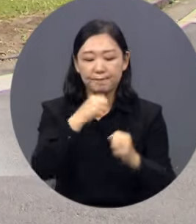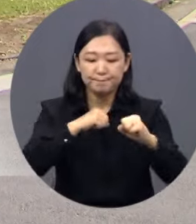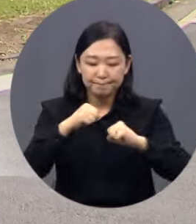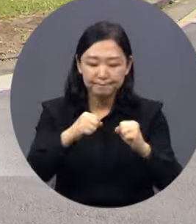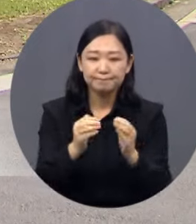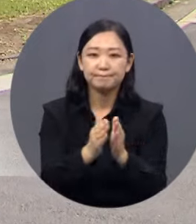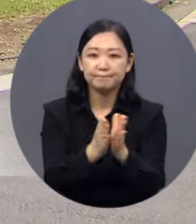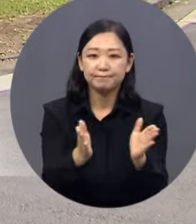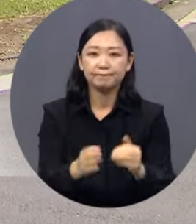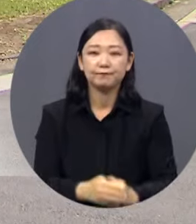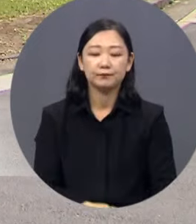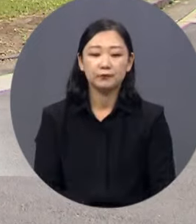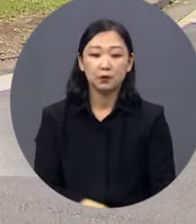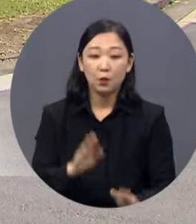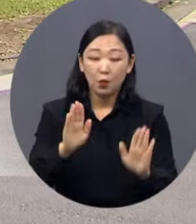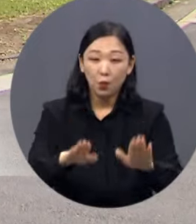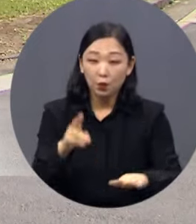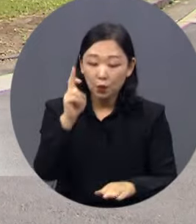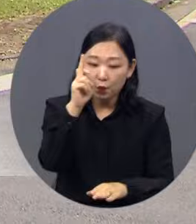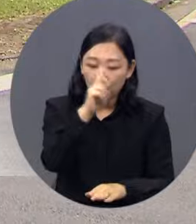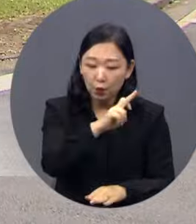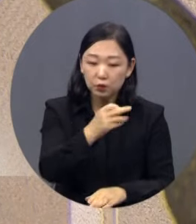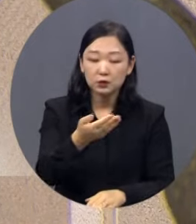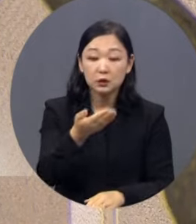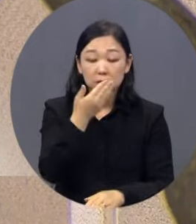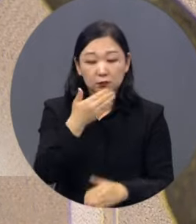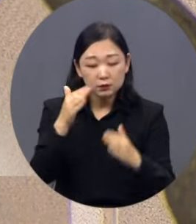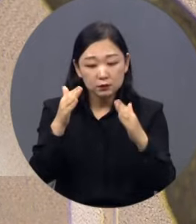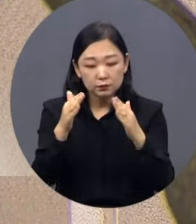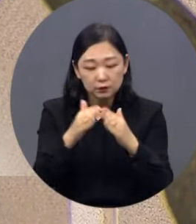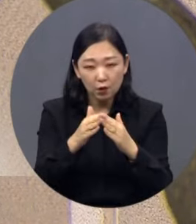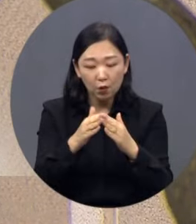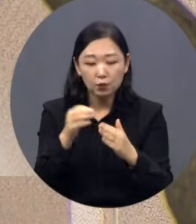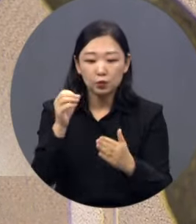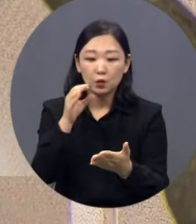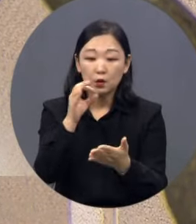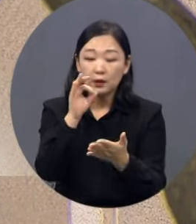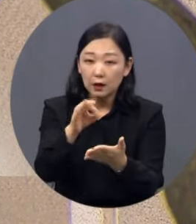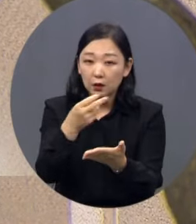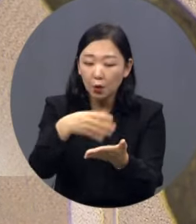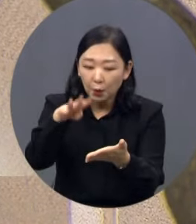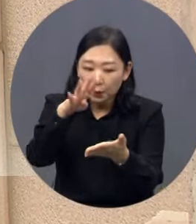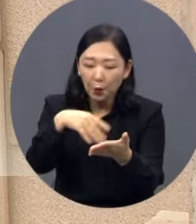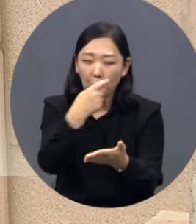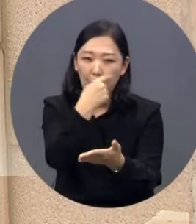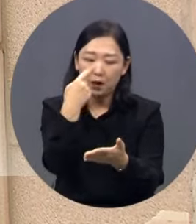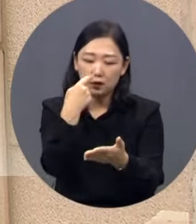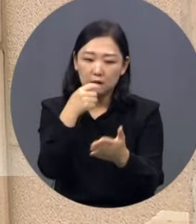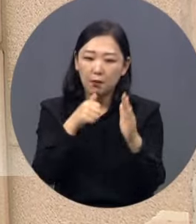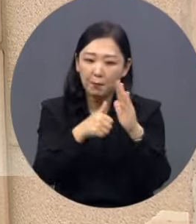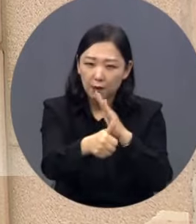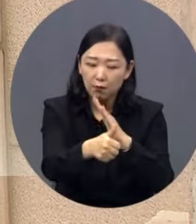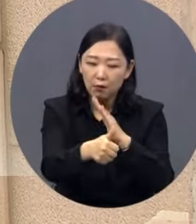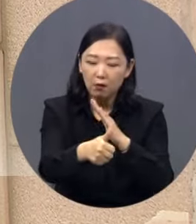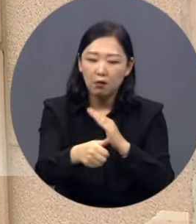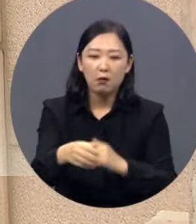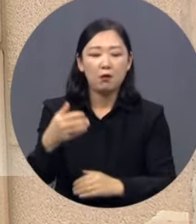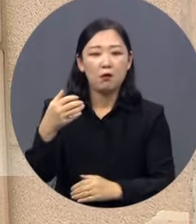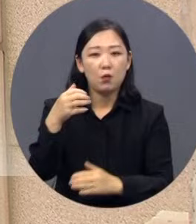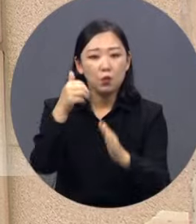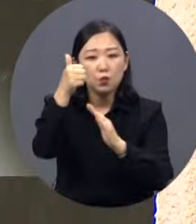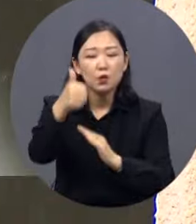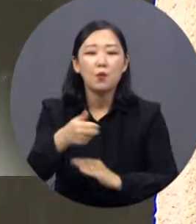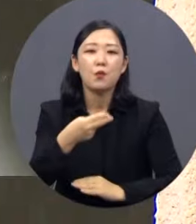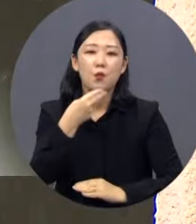씨는 오늘 오전 음식점 영업 신고 여부와 가격표 등을 확인하기 위해 리조트를 방문했지만 지배인 밖에 없어 조사를